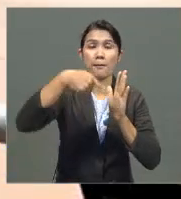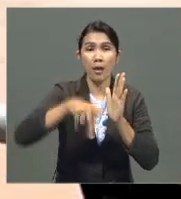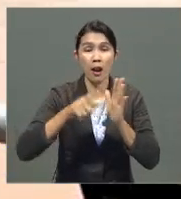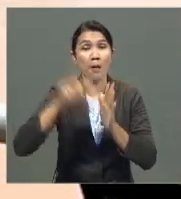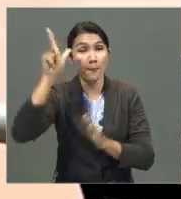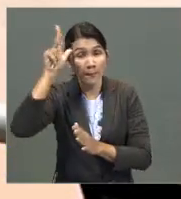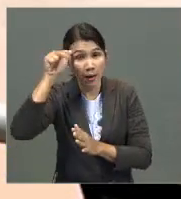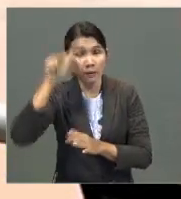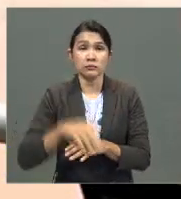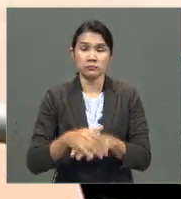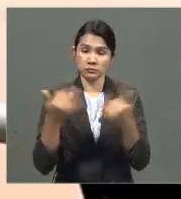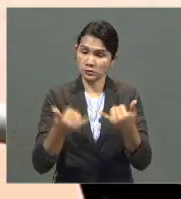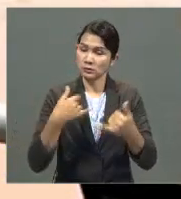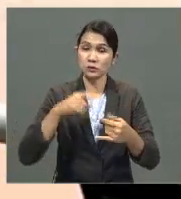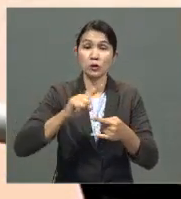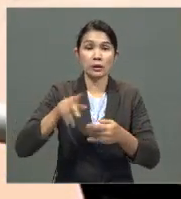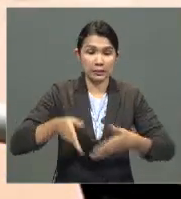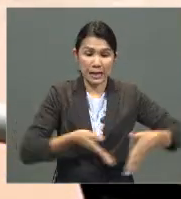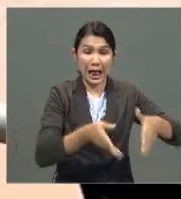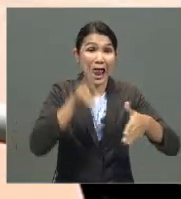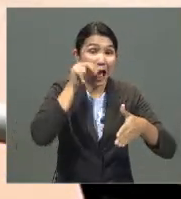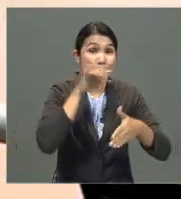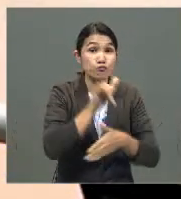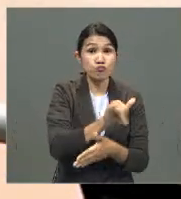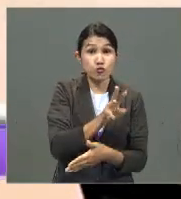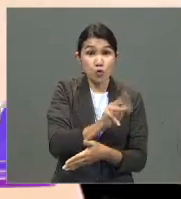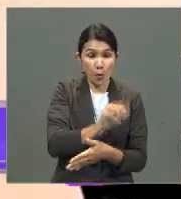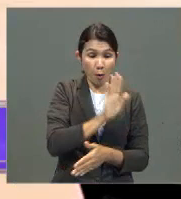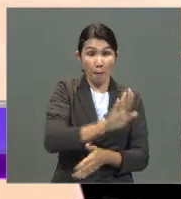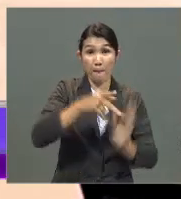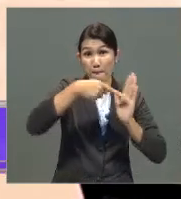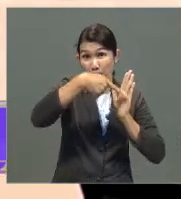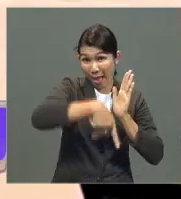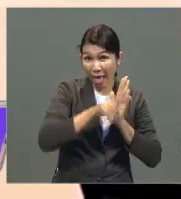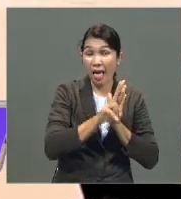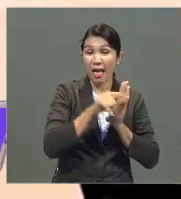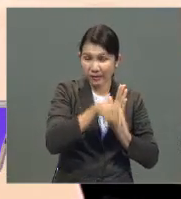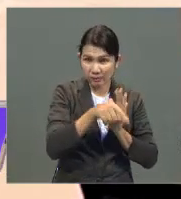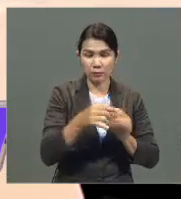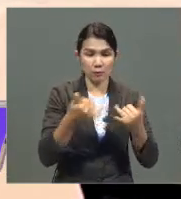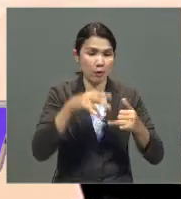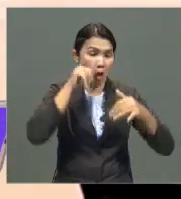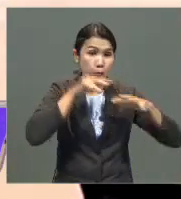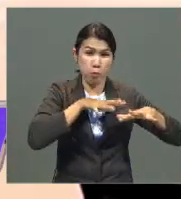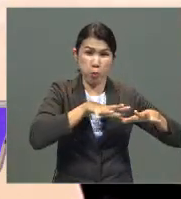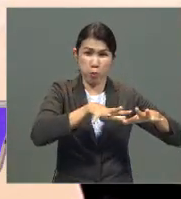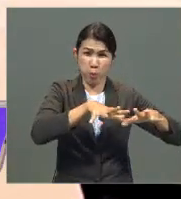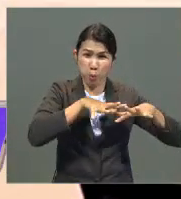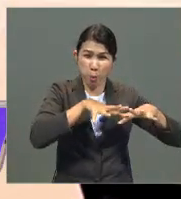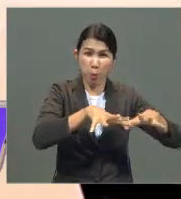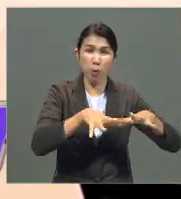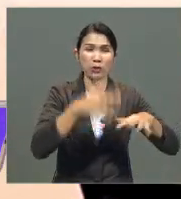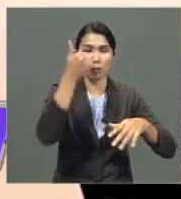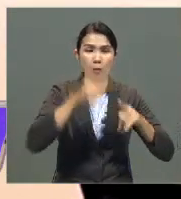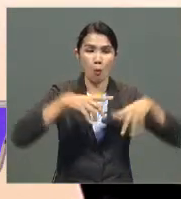ลำปางโดยเฉพาะอย่างยิ่งครับต้นลำน้ำยมครับที่จังหวัดแพร่ซึ่งในขณะนี้เองปริมาณน้ำยมที่มีมวลมหาศาลนะครับเนื่องจากว่า